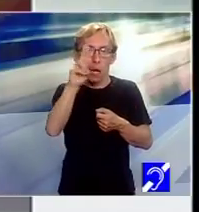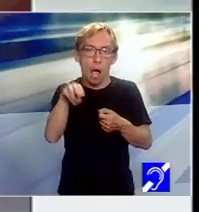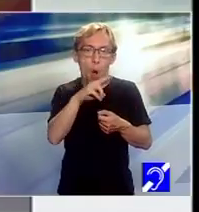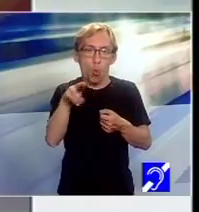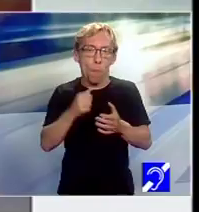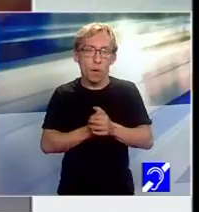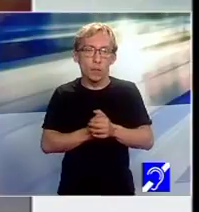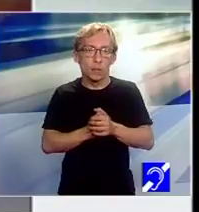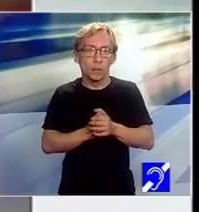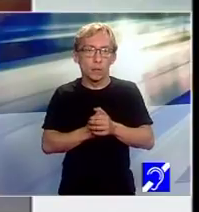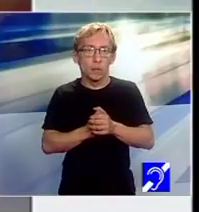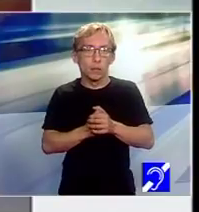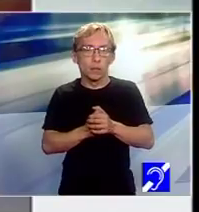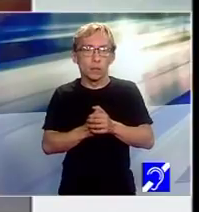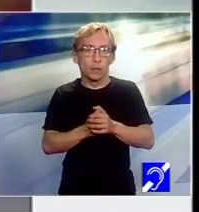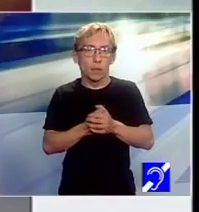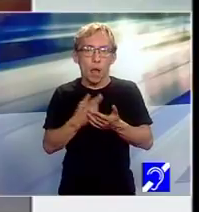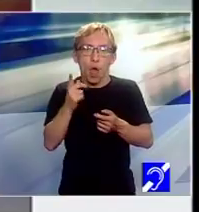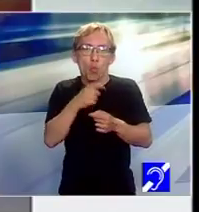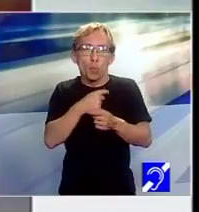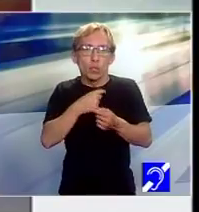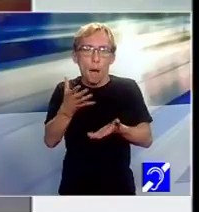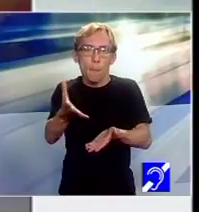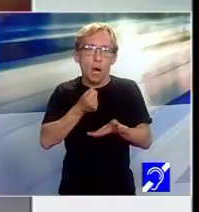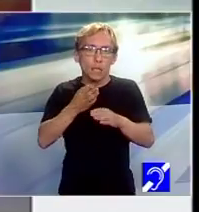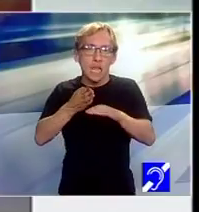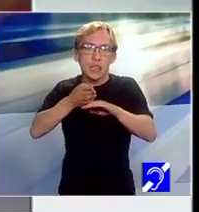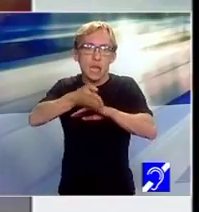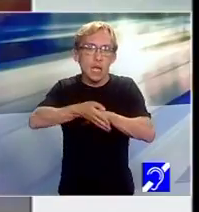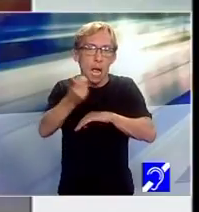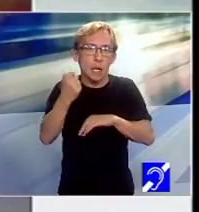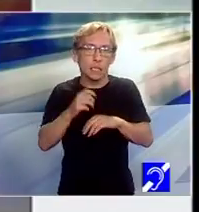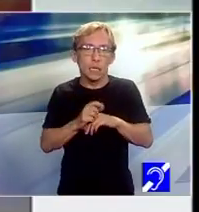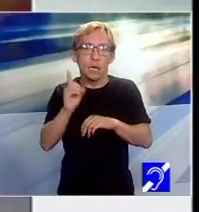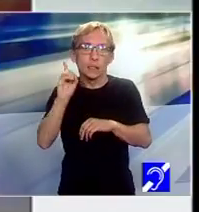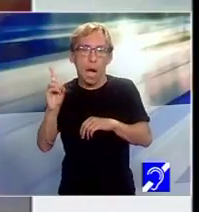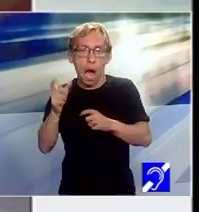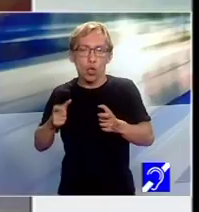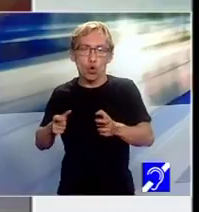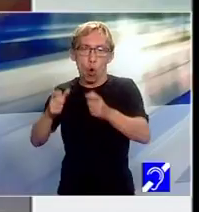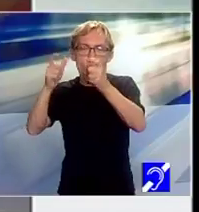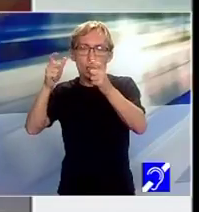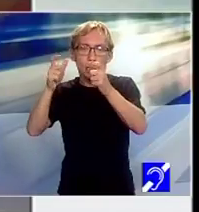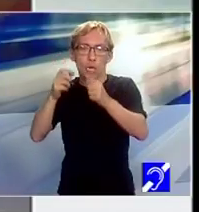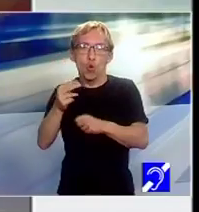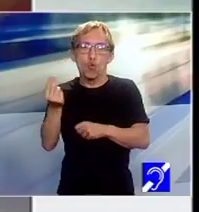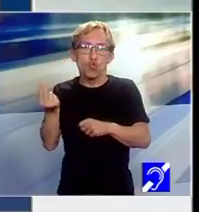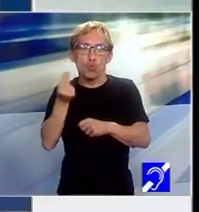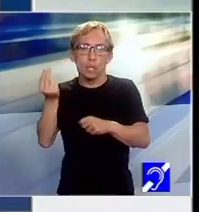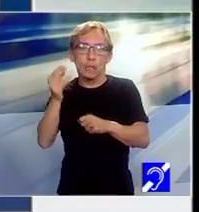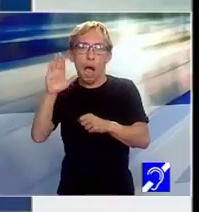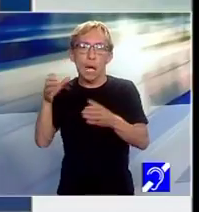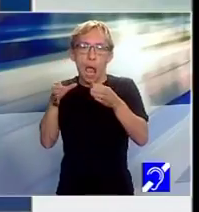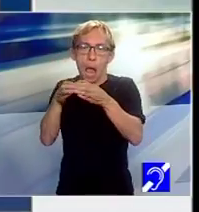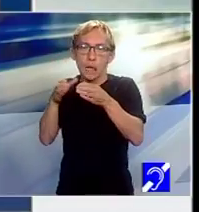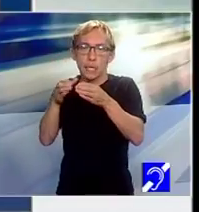accesa direct aceste proiecte. Le accesăm prin Consiliul Județean, care are o echipă bună, are o echipă